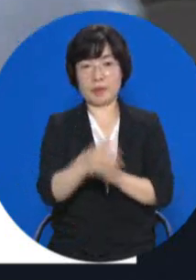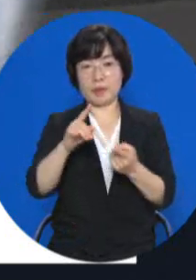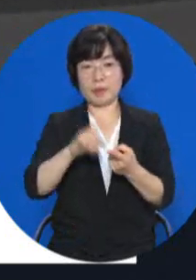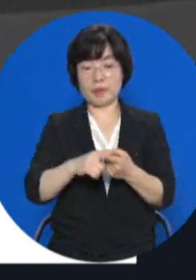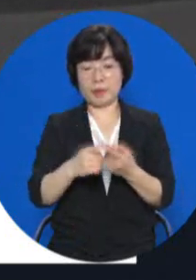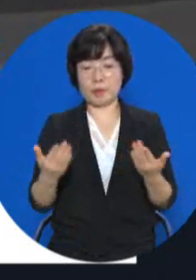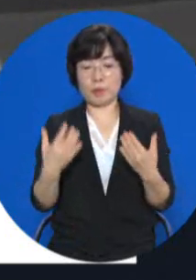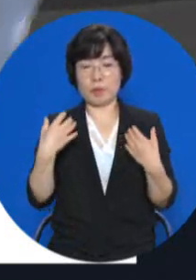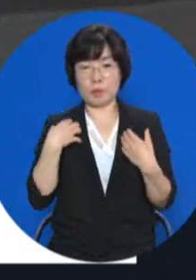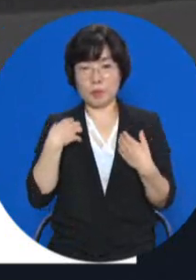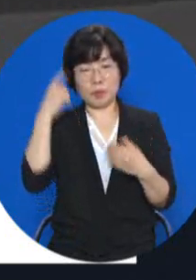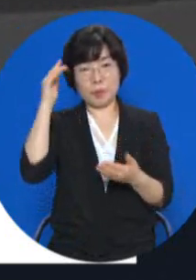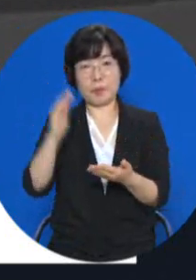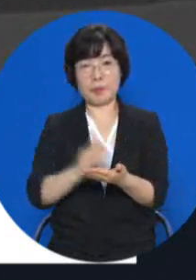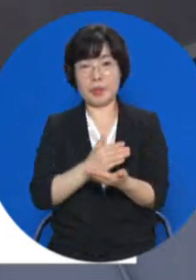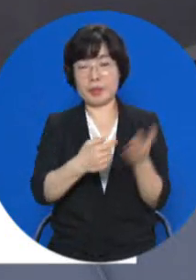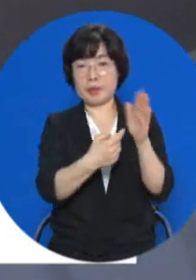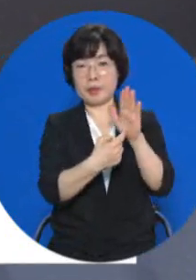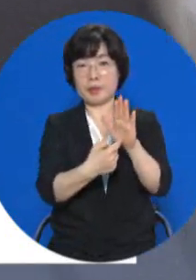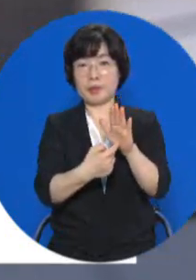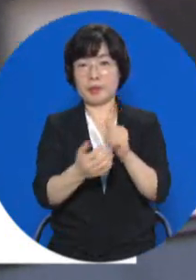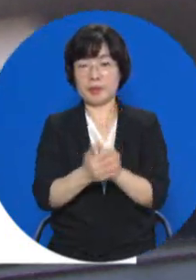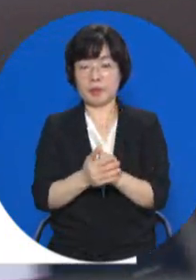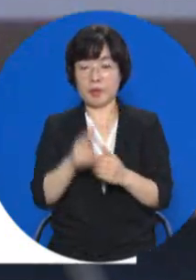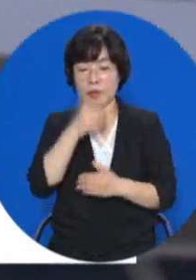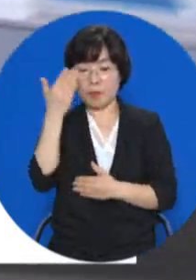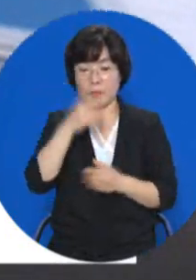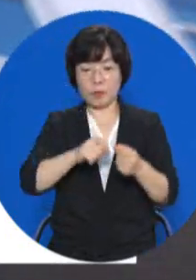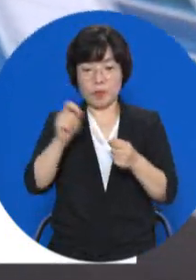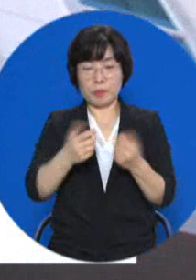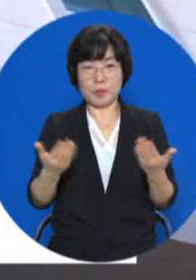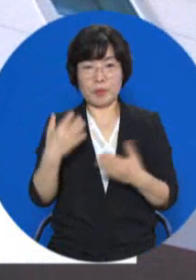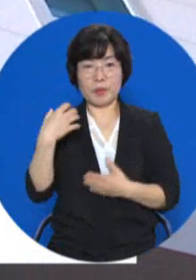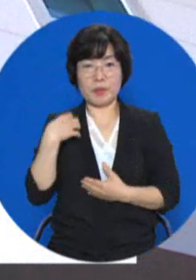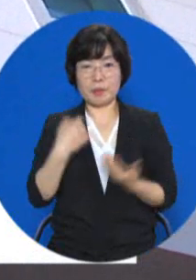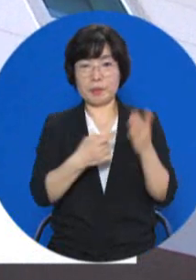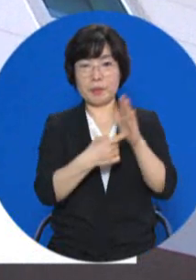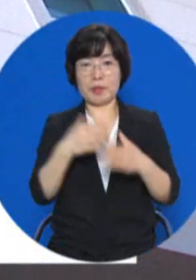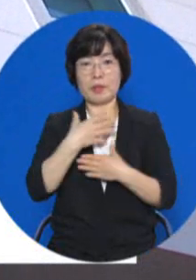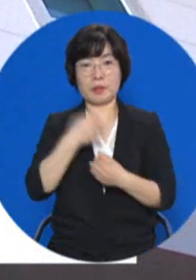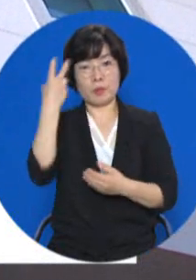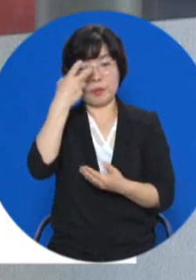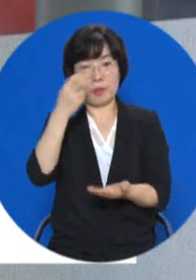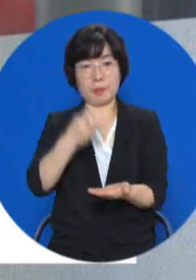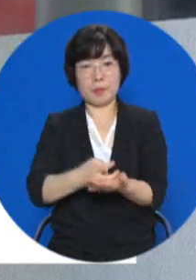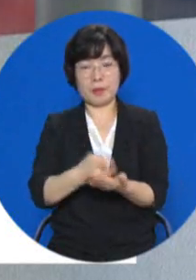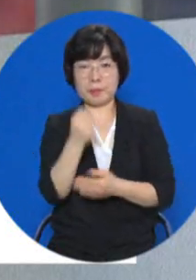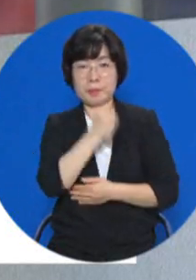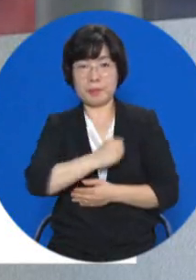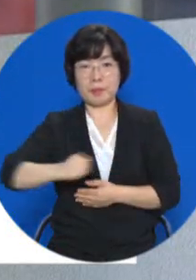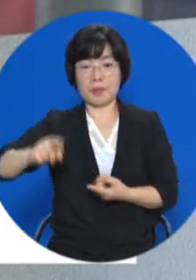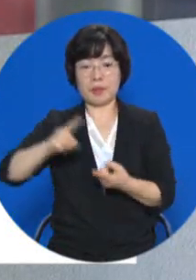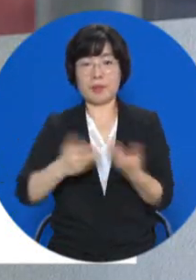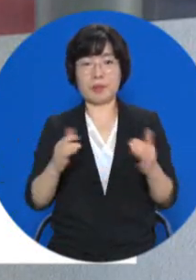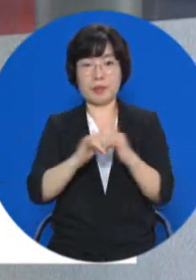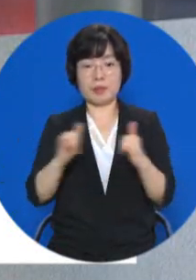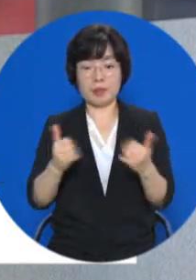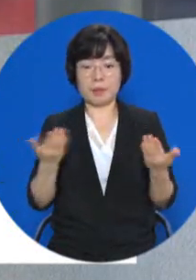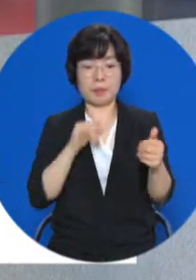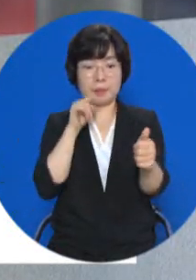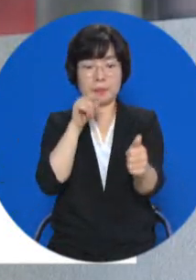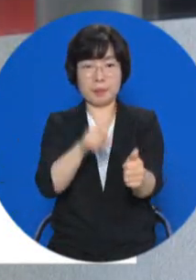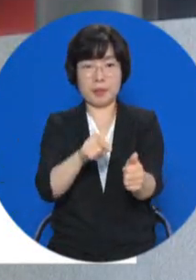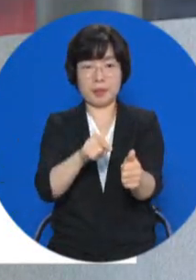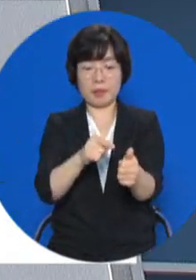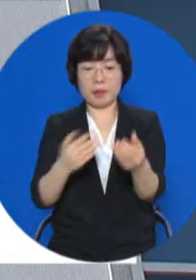부실이라는 노동부의 판단이 나왔습니다. 고용노동부 여수지청은 안전관리 규정을 지키지 않은 채 노동자에게 작업을